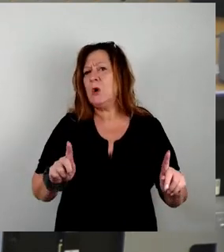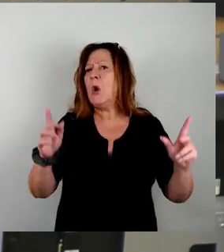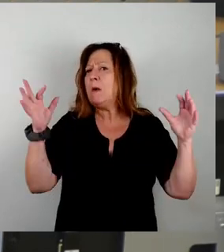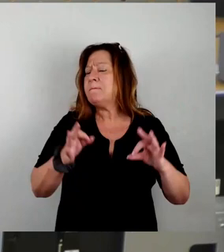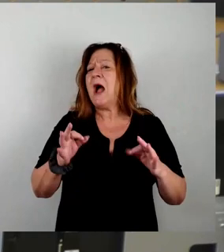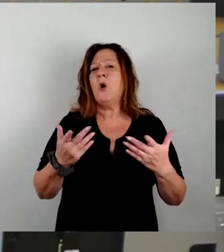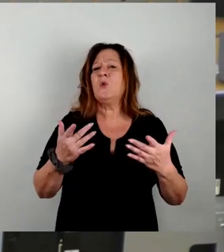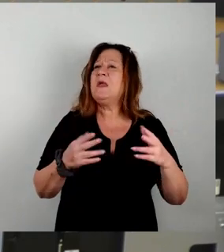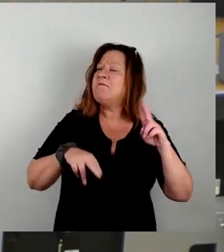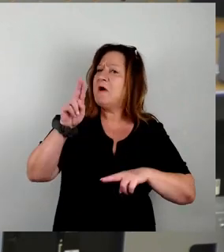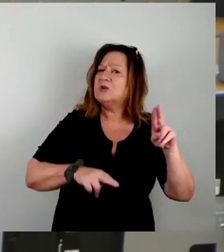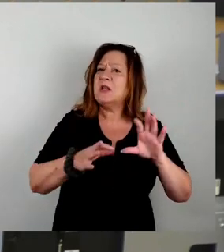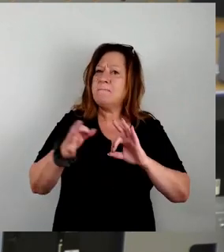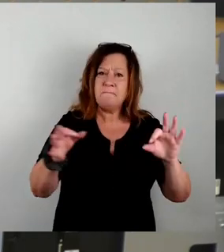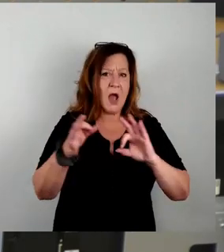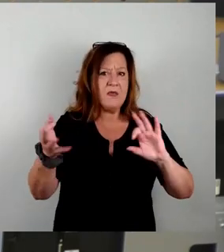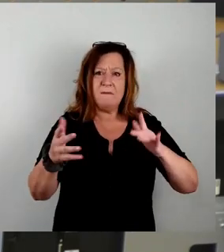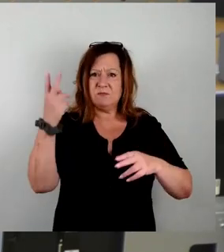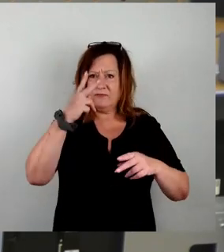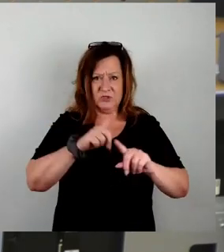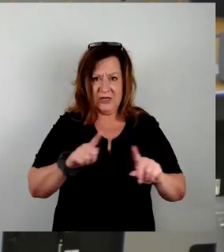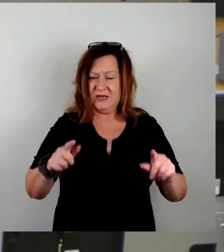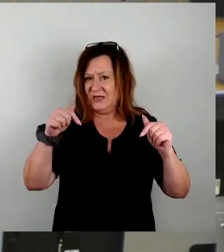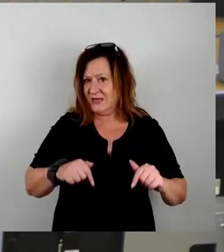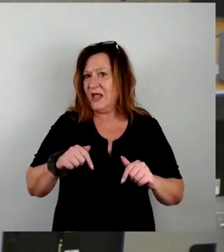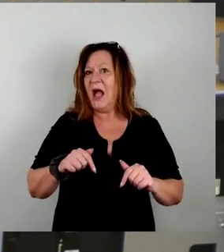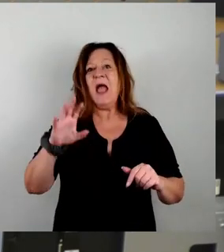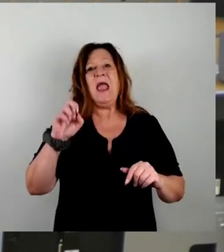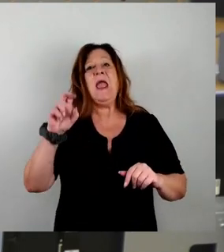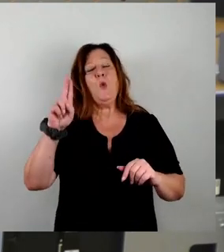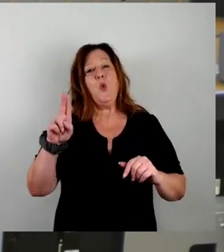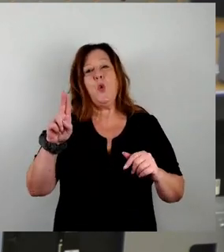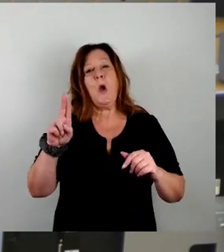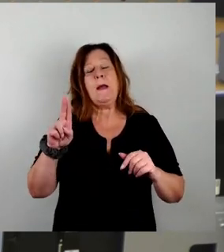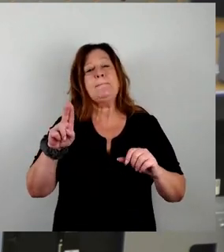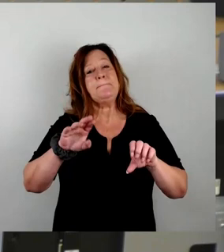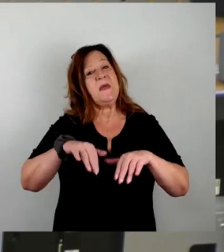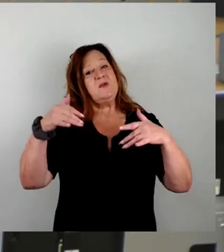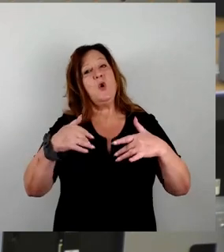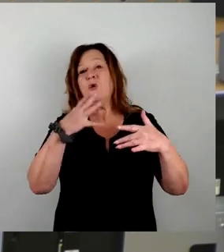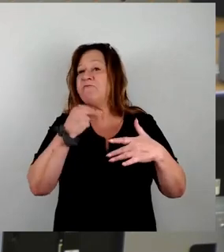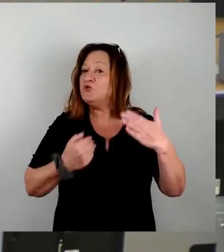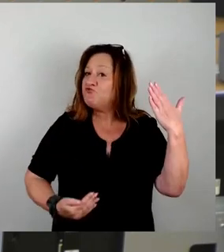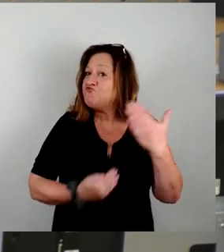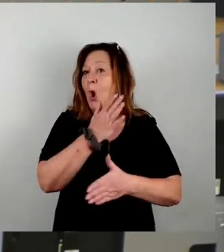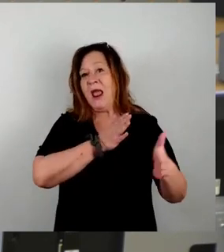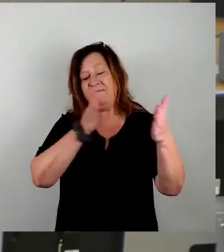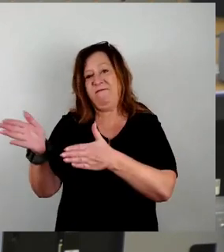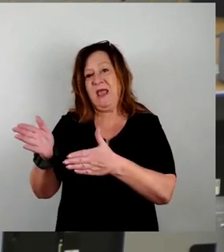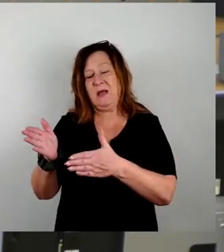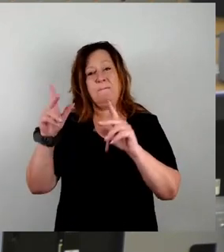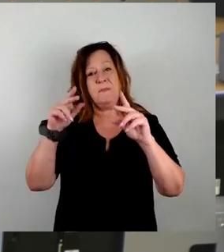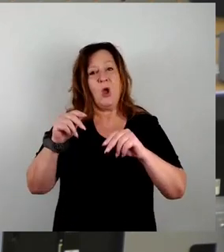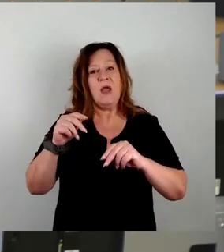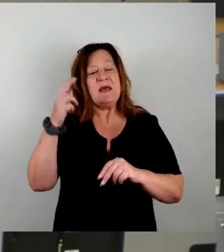Maßnahme zum Klimaschutz. Hier wollen wir im Rahmen der EU-Mission neue Wege gehen. Stadt und Umland, Wissenschaft und Forschung,